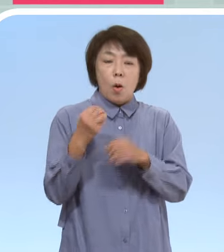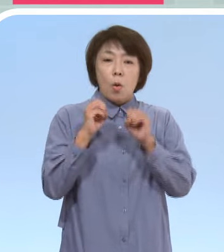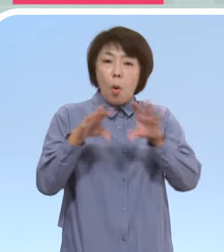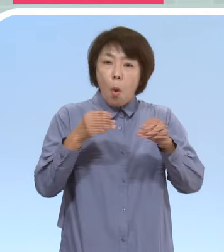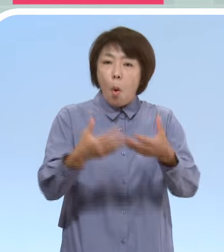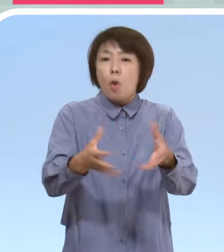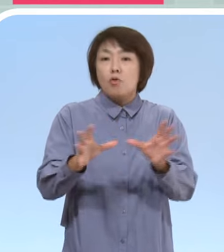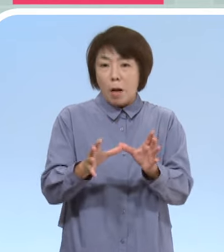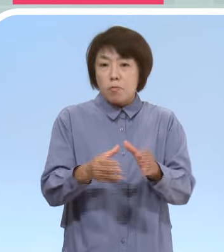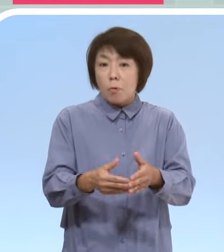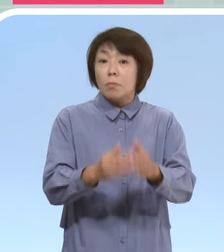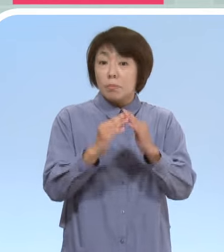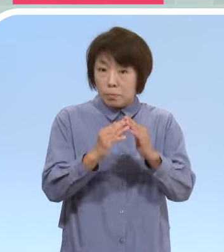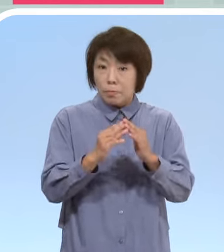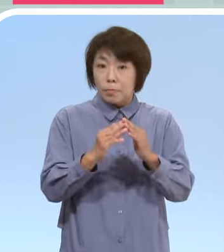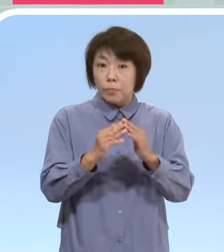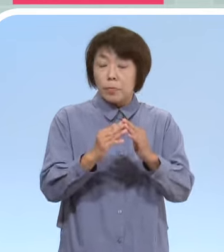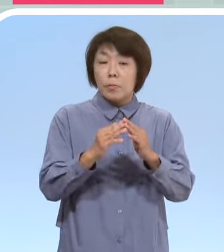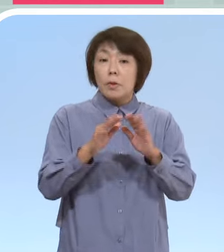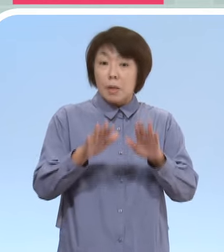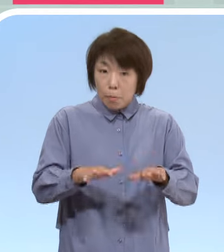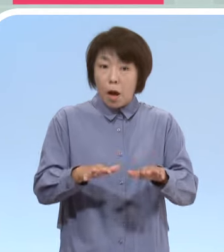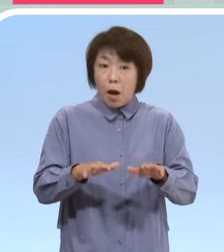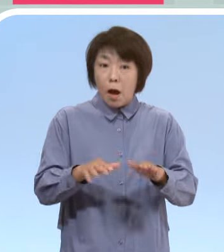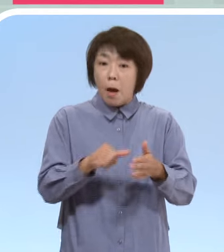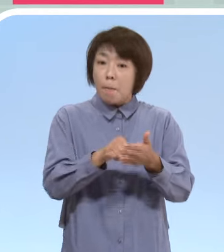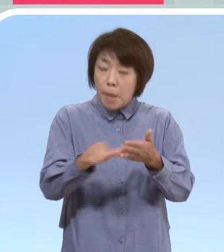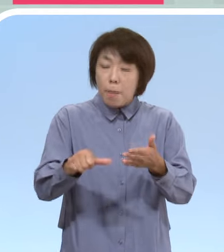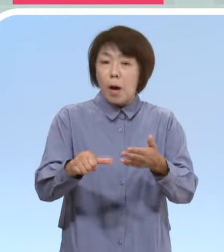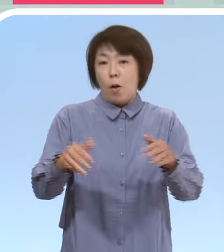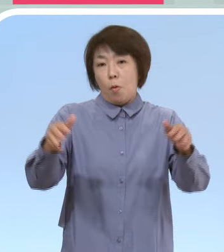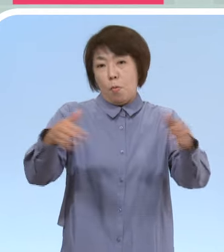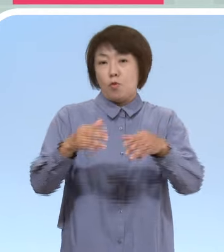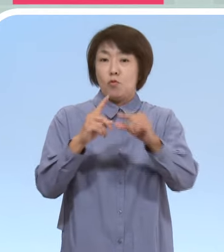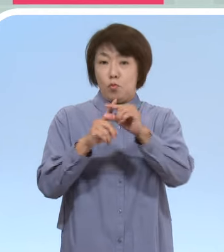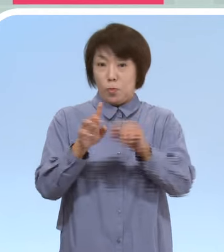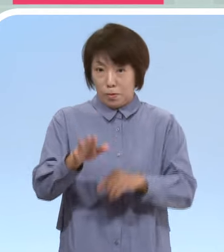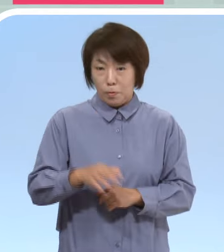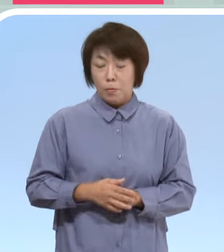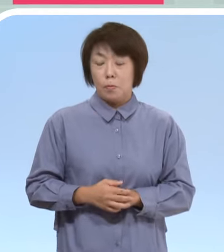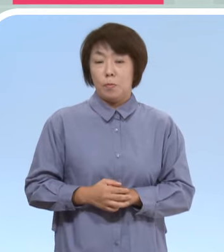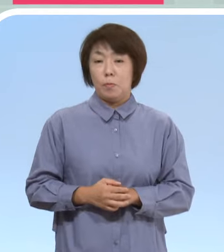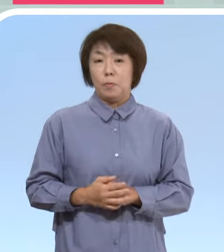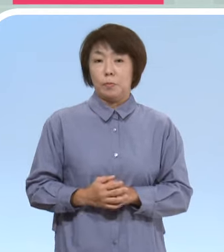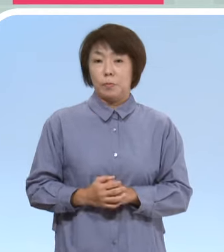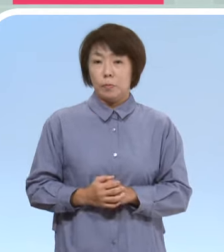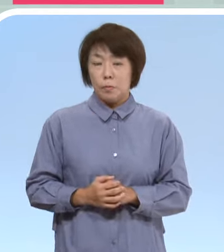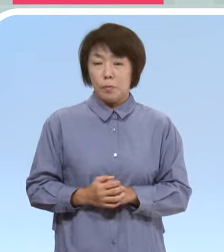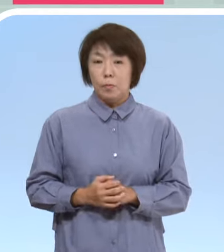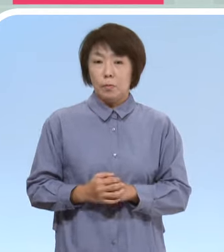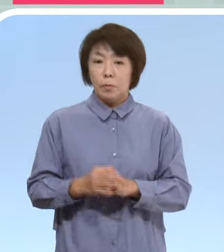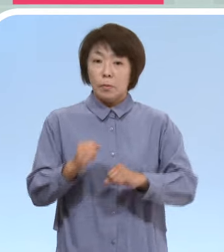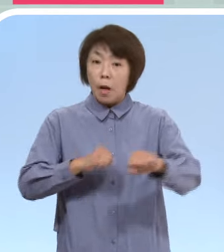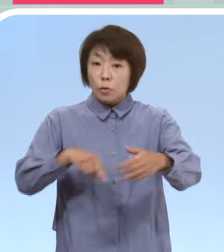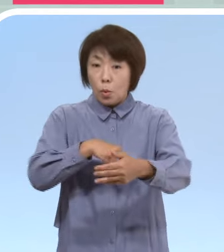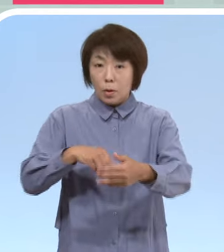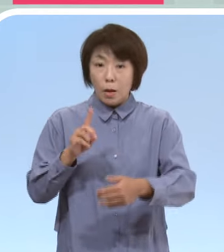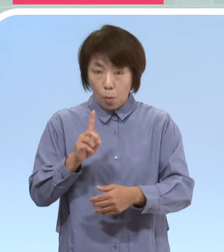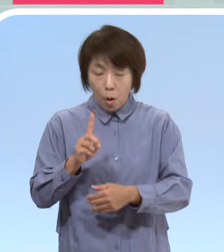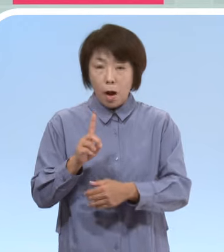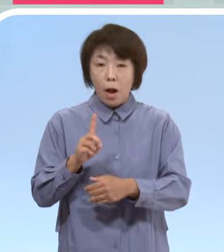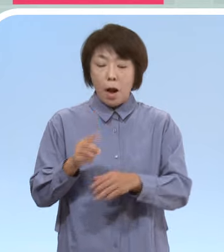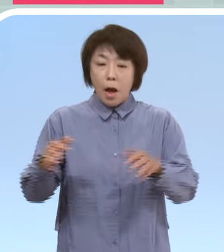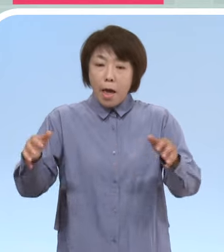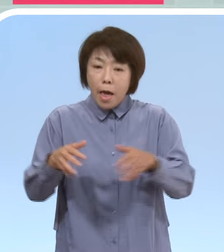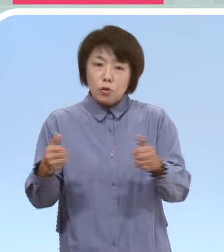エディターズクラブというチームを作り、現在その立ち上げメンバーを募集しています。活動の